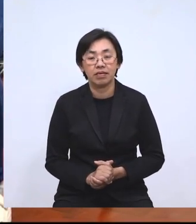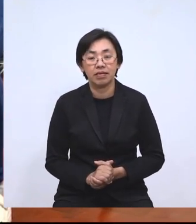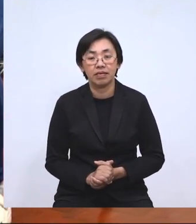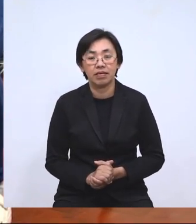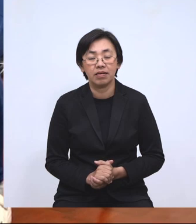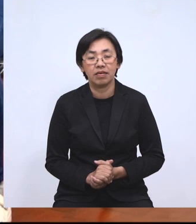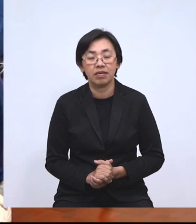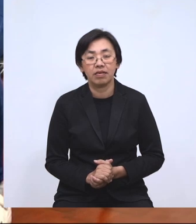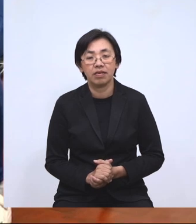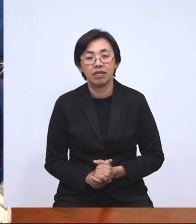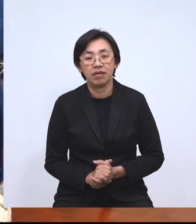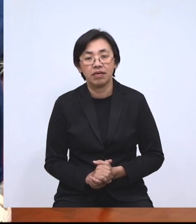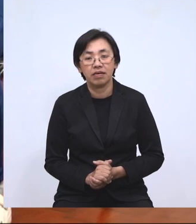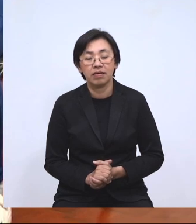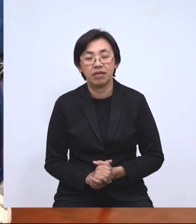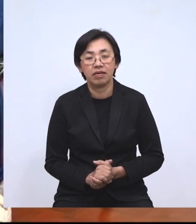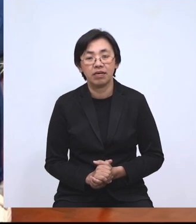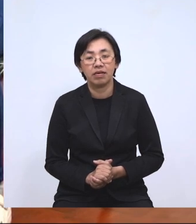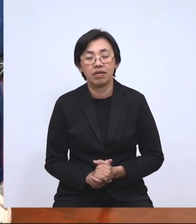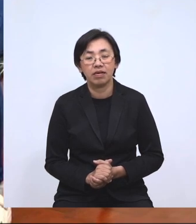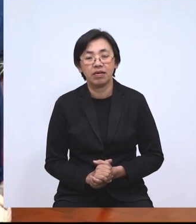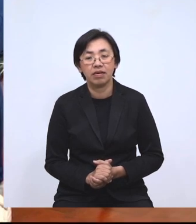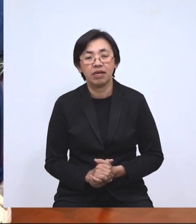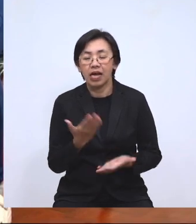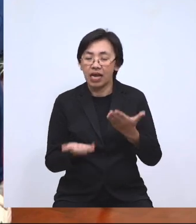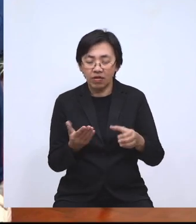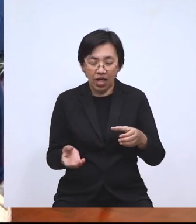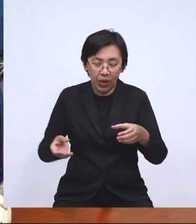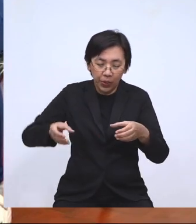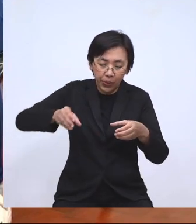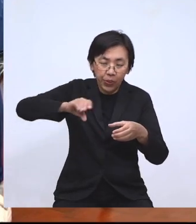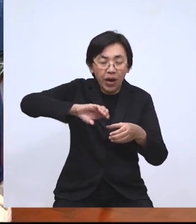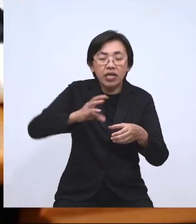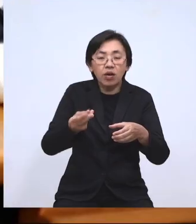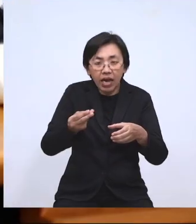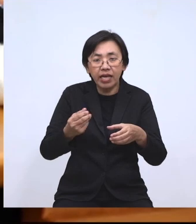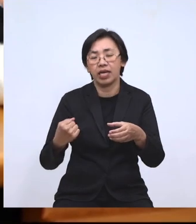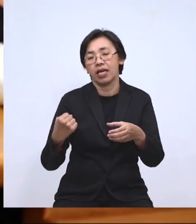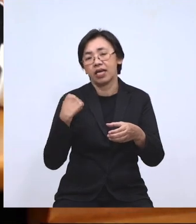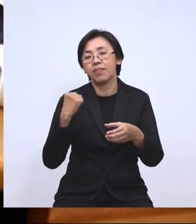ราเทครึ่งเดียวพอเราไม่เทเต็มแก้ว หวานเทมาแล้วจะเทมากเทน้อยก็ขึ้นอยู่กับ